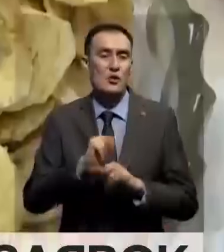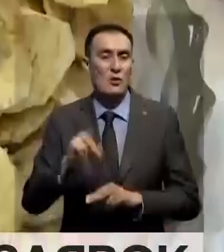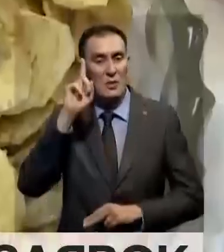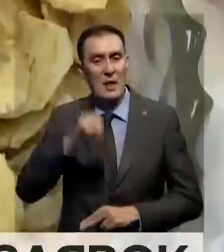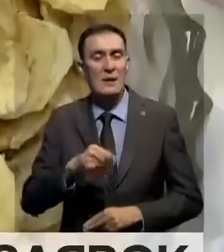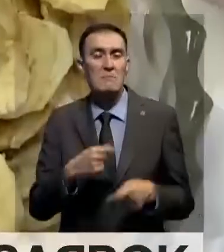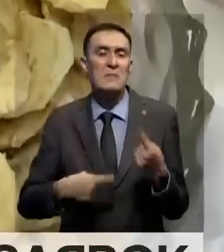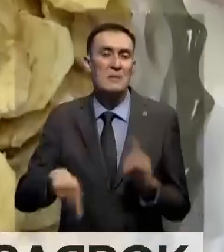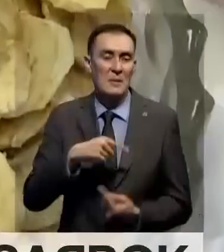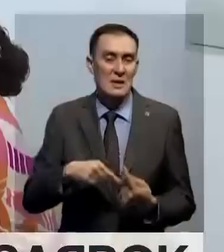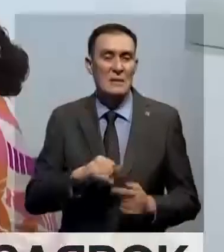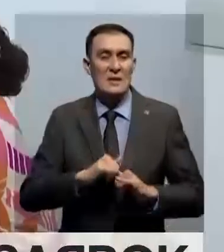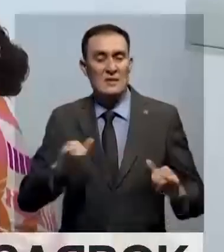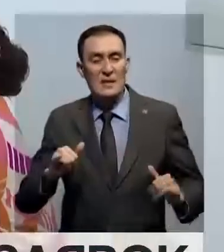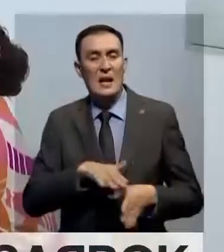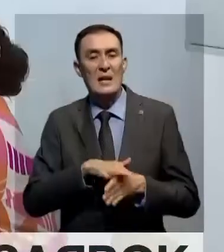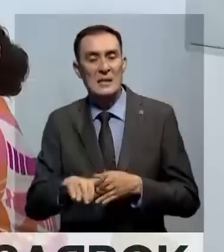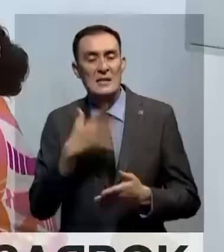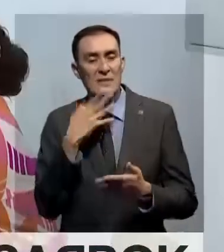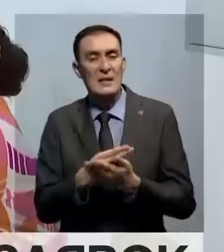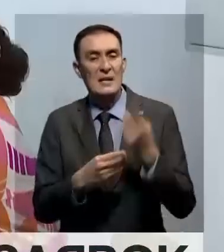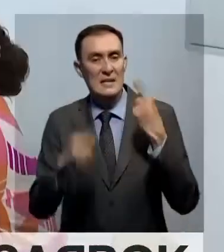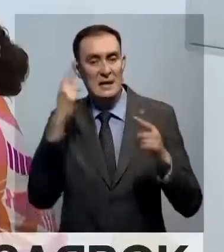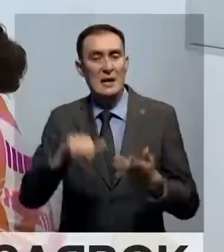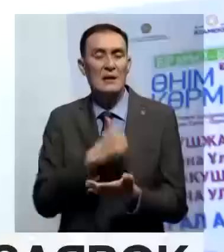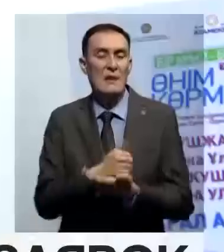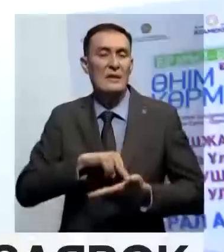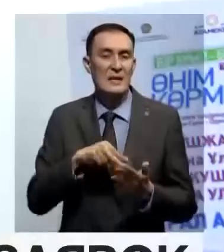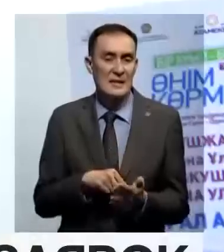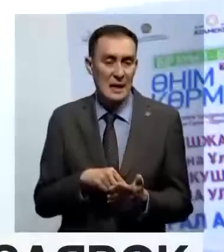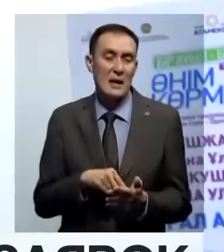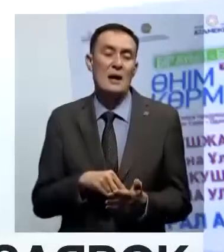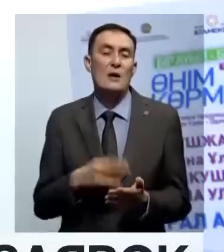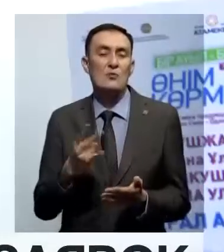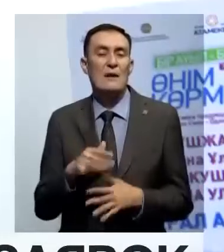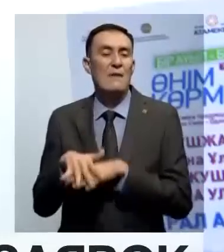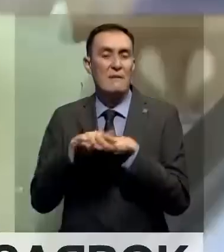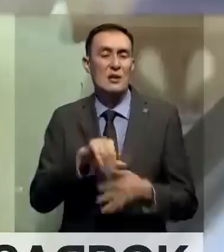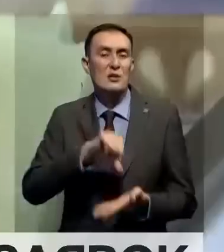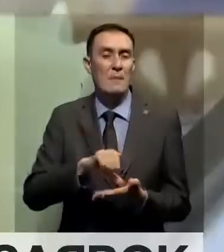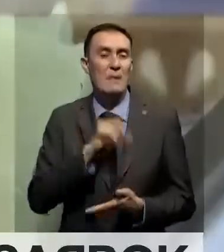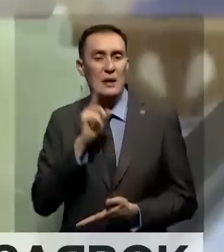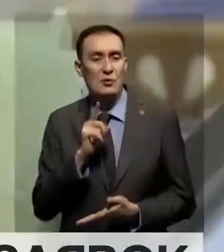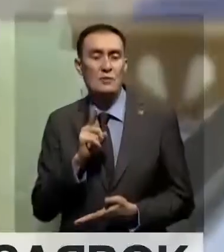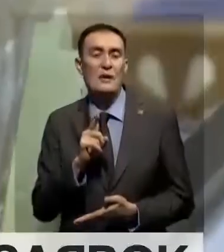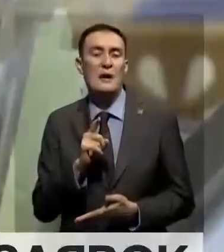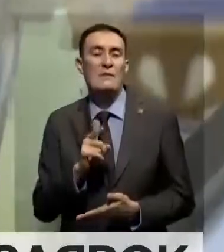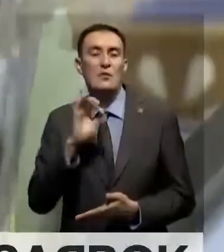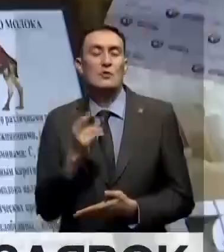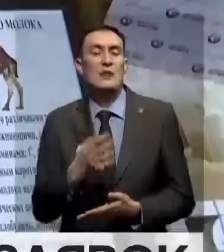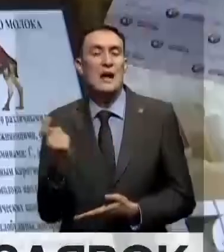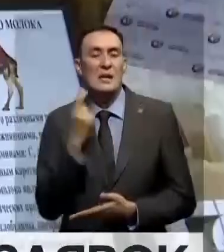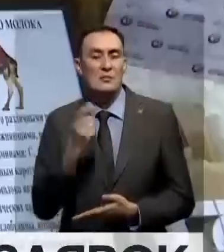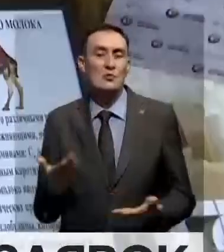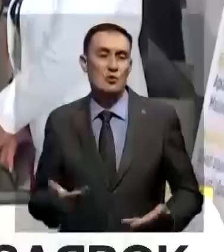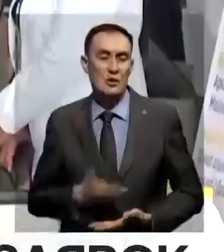навыкам предпринимательства, продвижение и реализация идей. Главная цель, говорят организаторы, вовлечь молодежь категории НИТ в